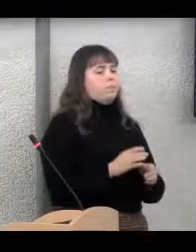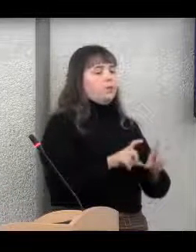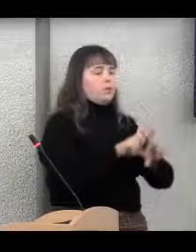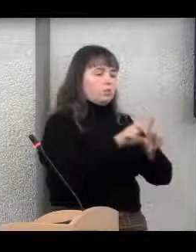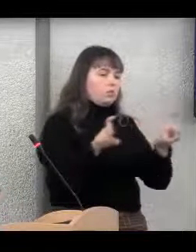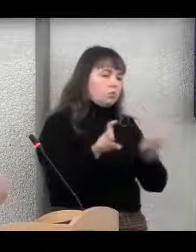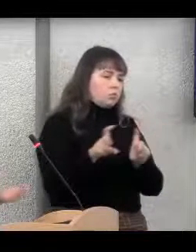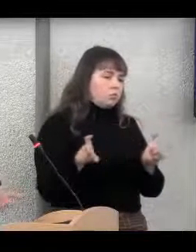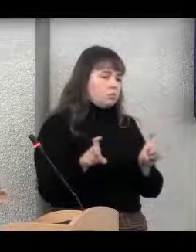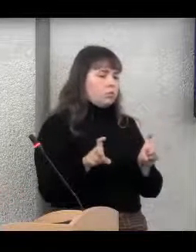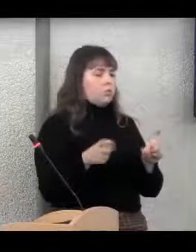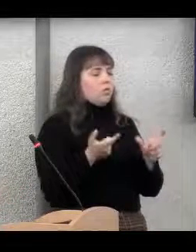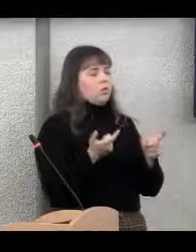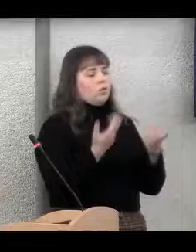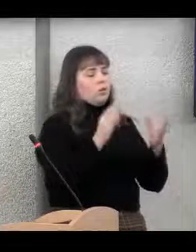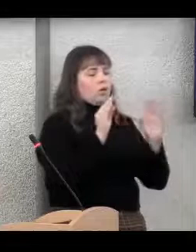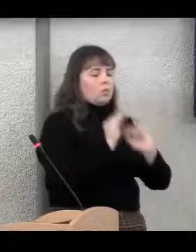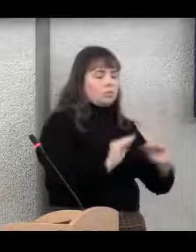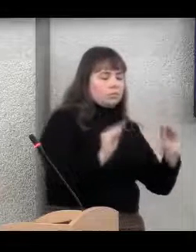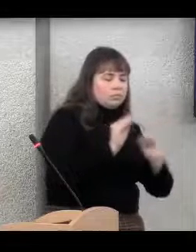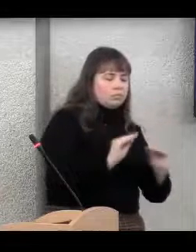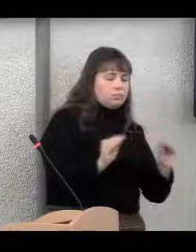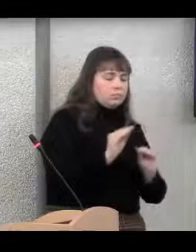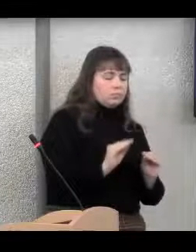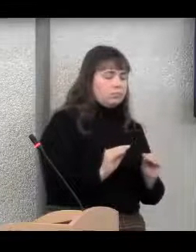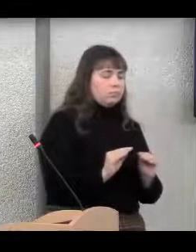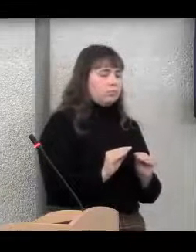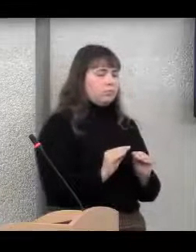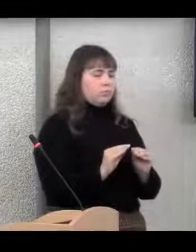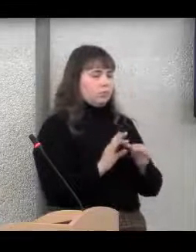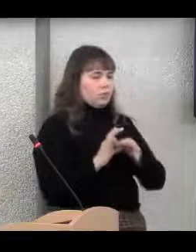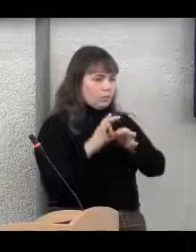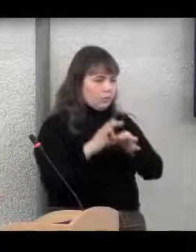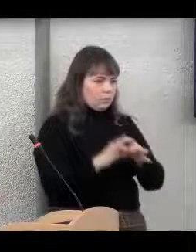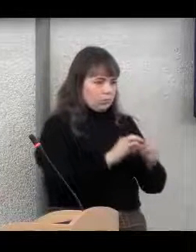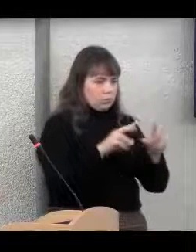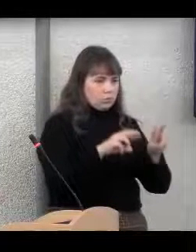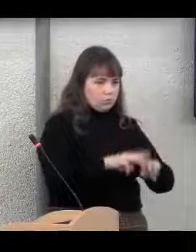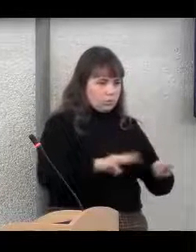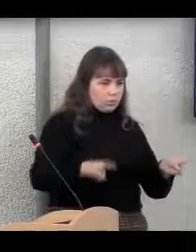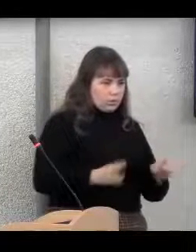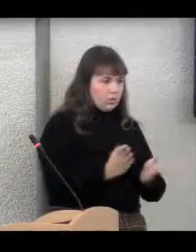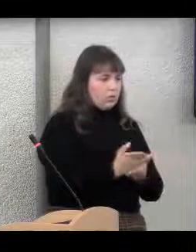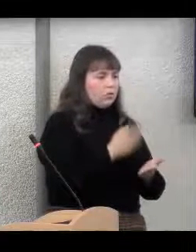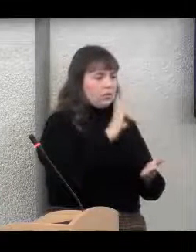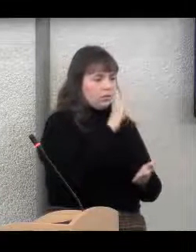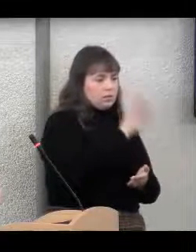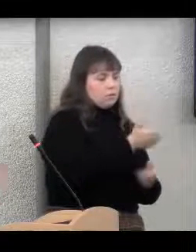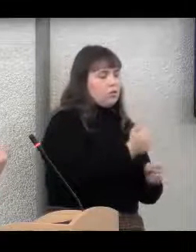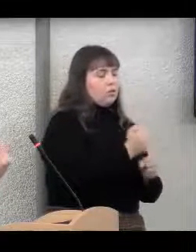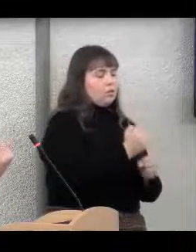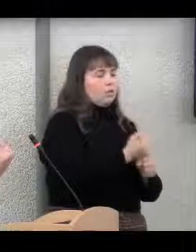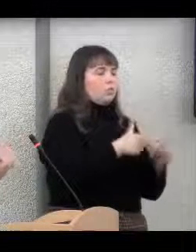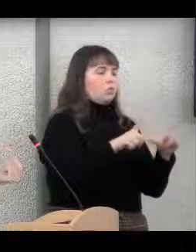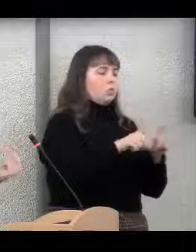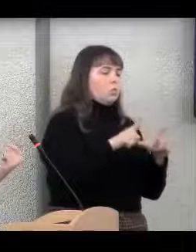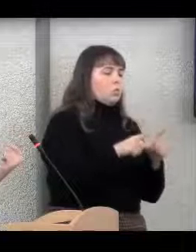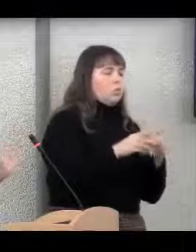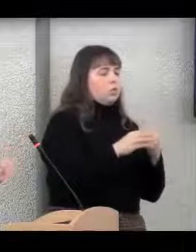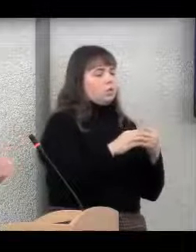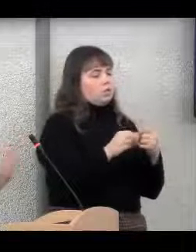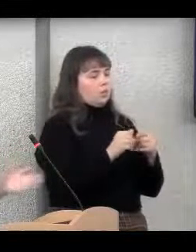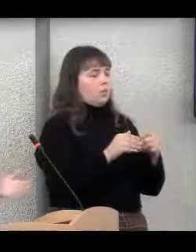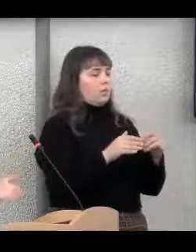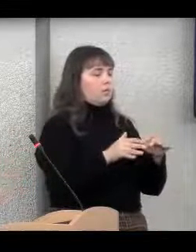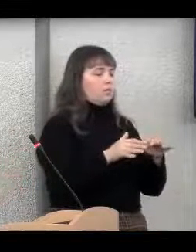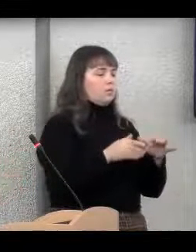pavaldžioms šioms ministerijoms, kurios dirba tiesiogiai su ūkininkais ir žemės valdytojais. Taigi ši informacija